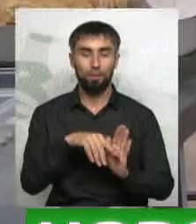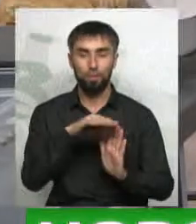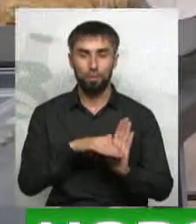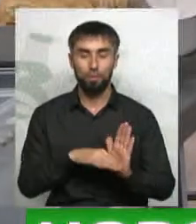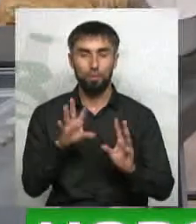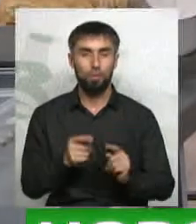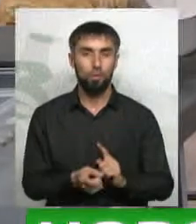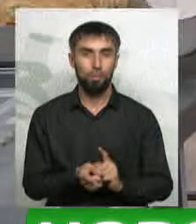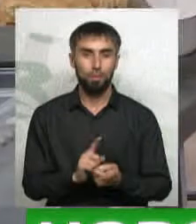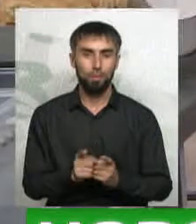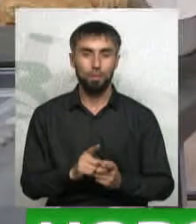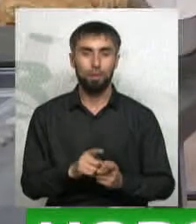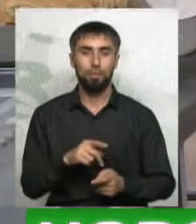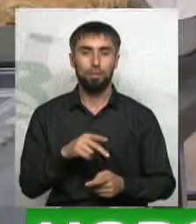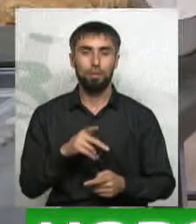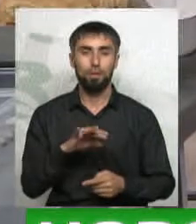все поменяли, плиты,